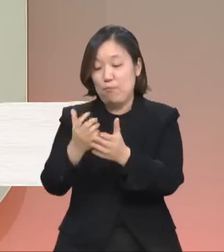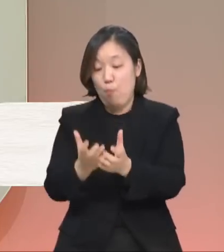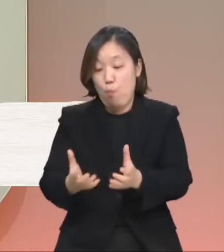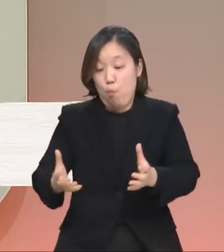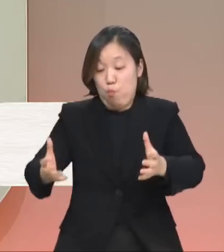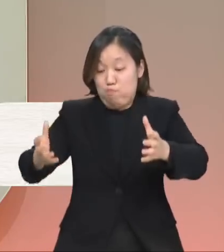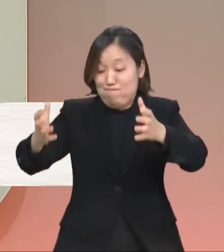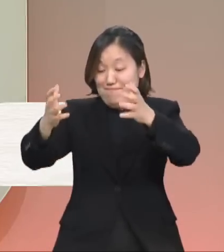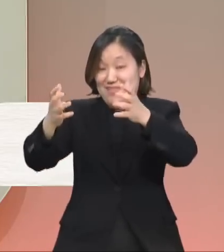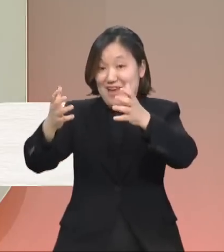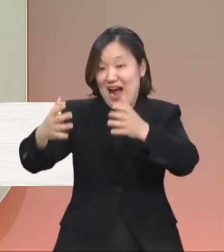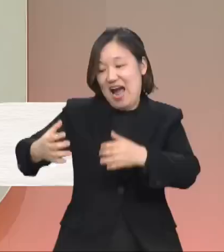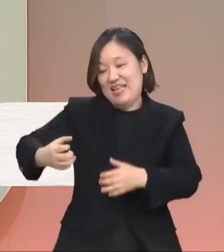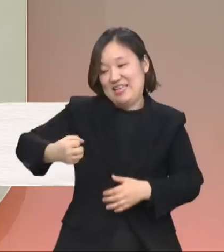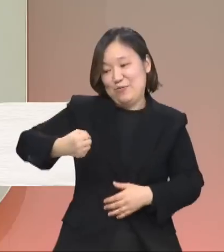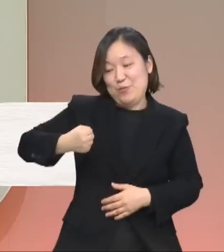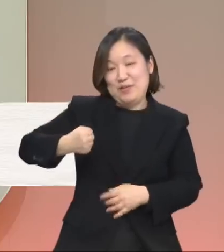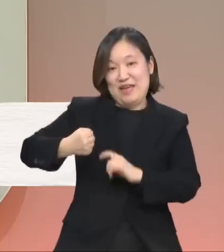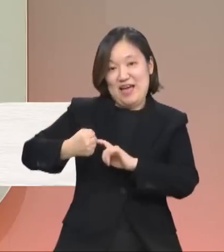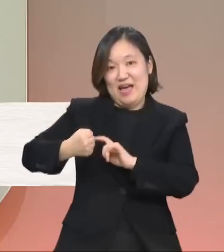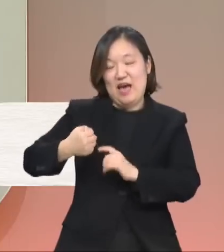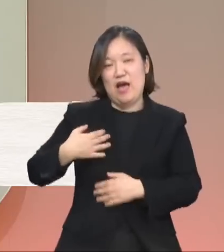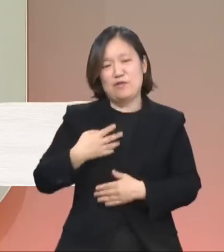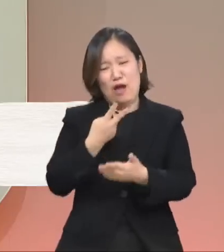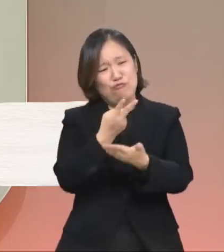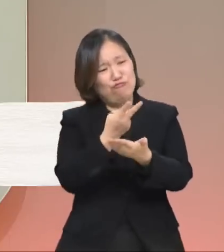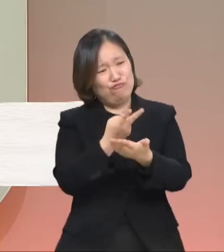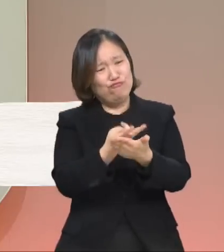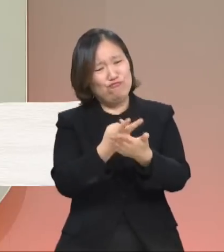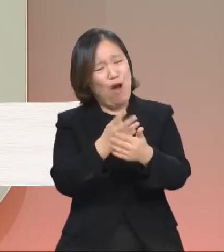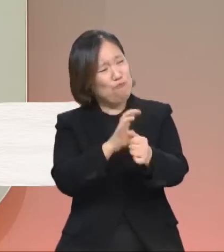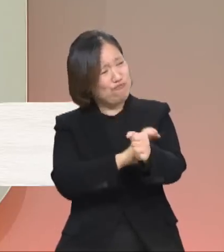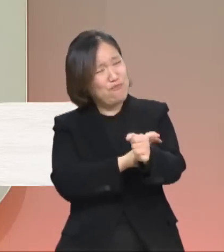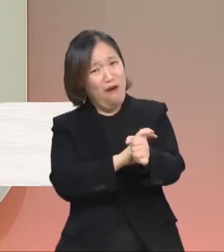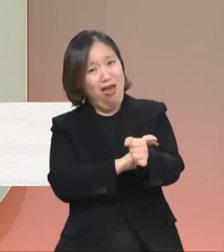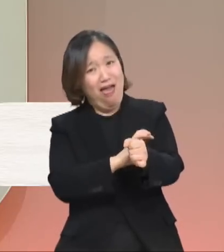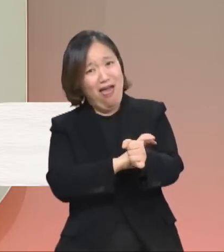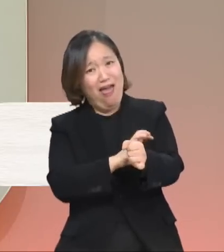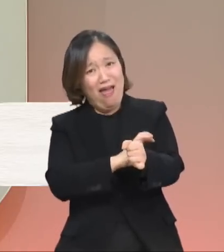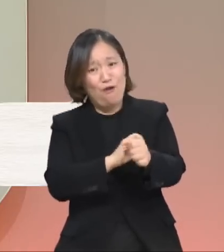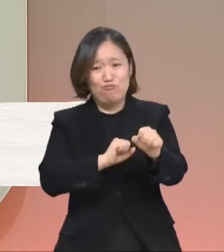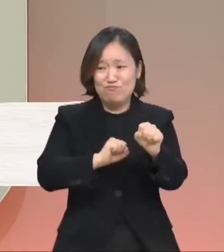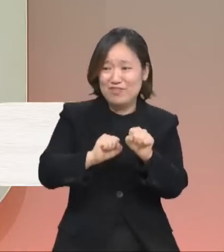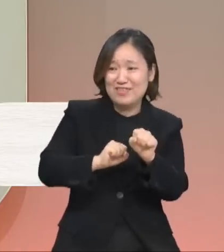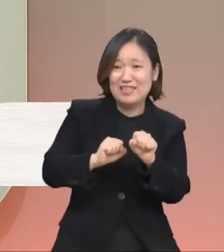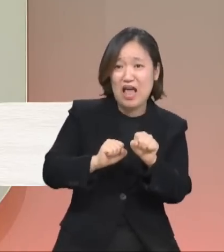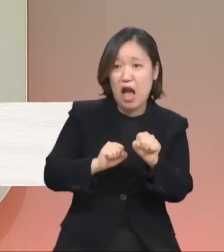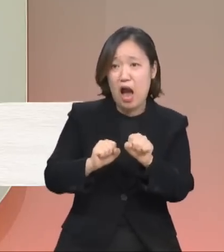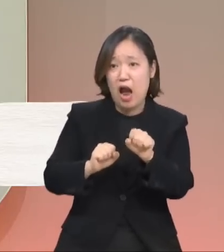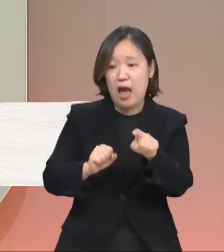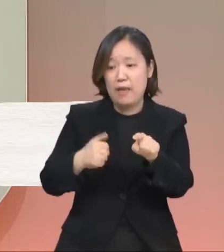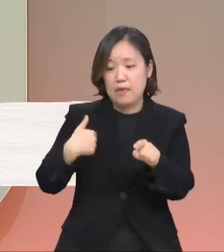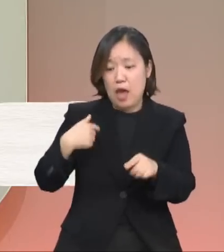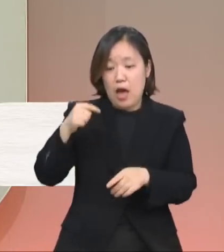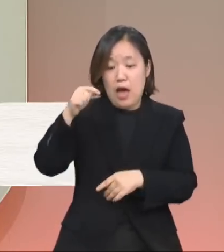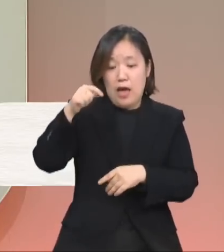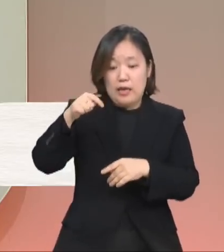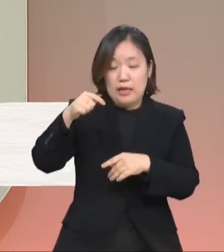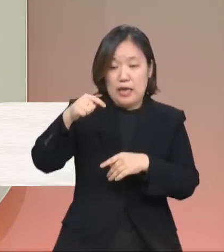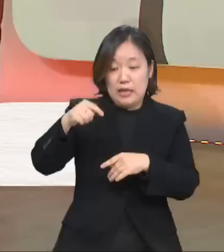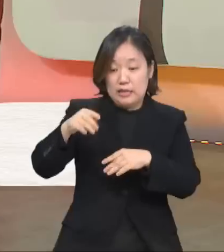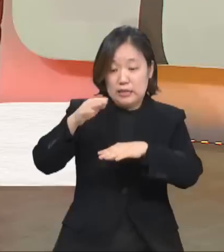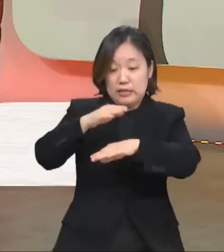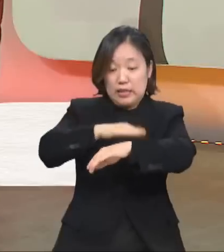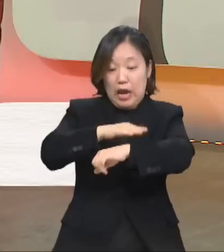계셨어요 저는 누운 자세가 불편하여 몸의 위치를 조정하기 위해 제 다리 쪽으로